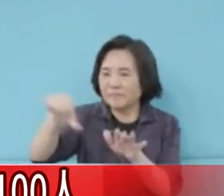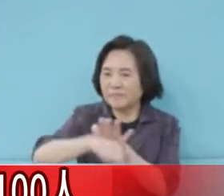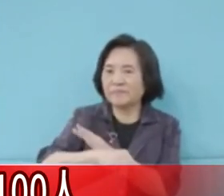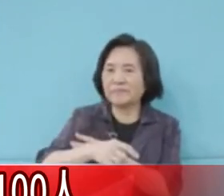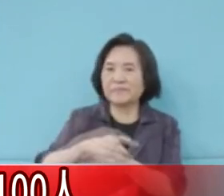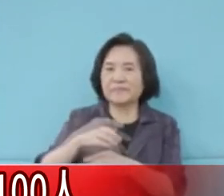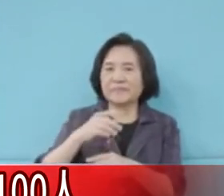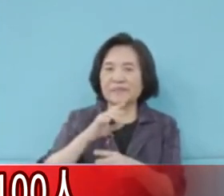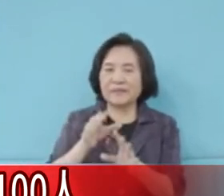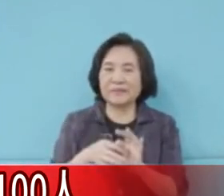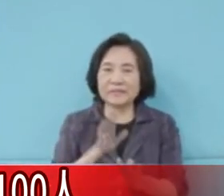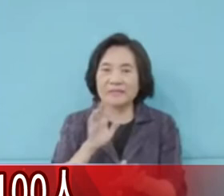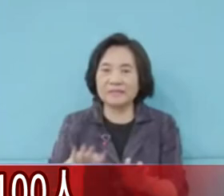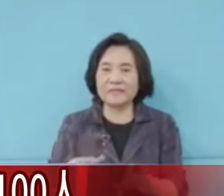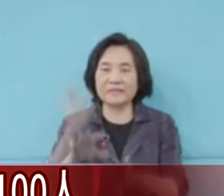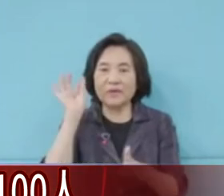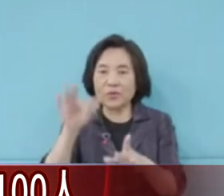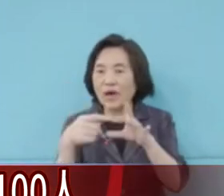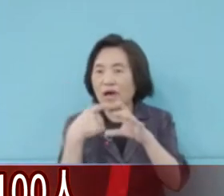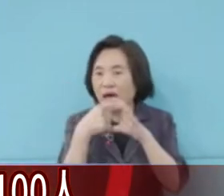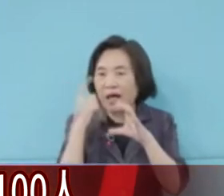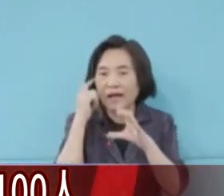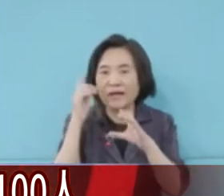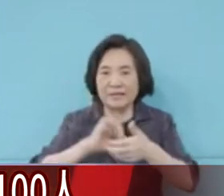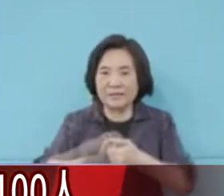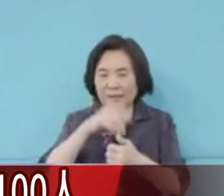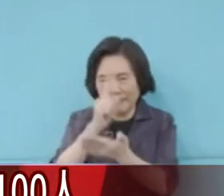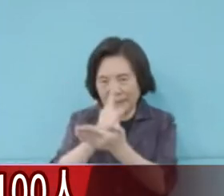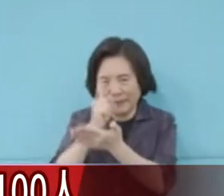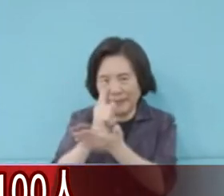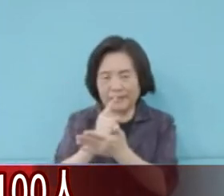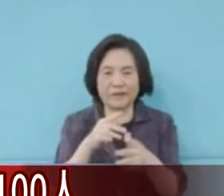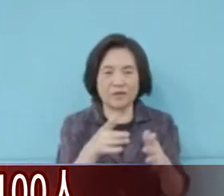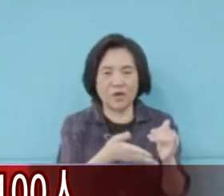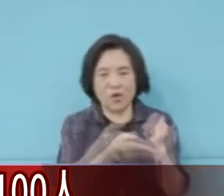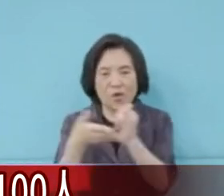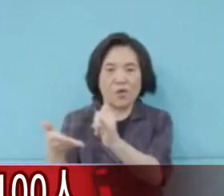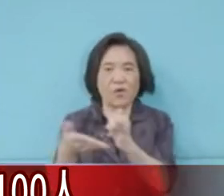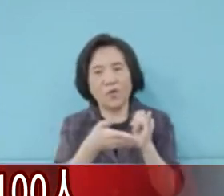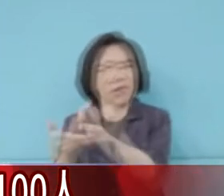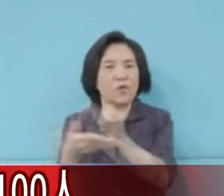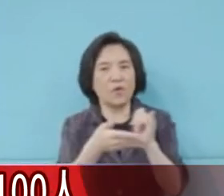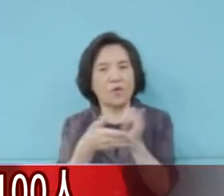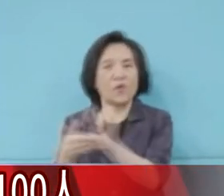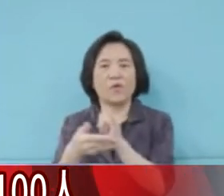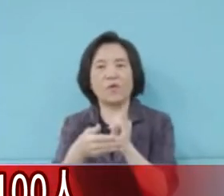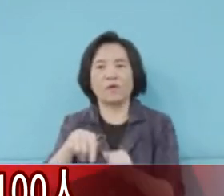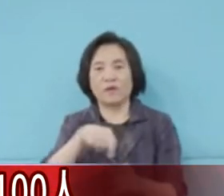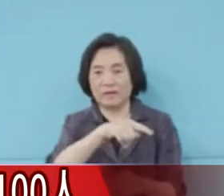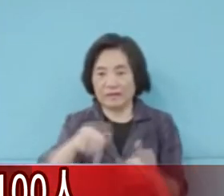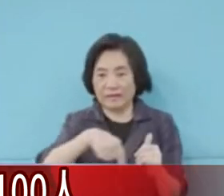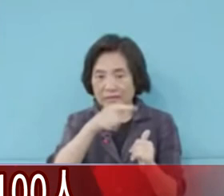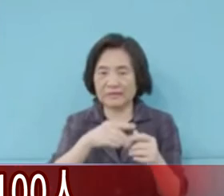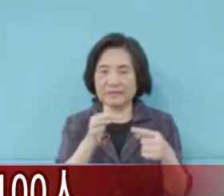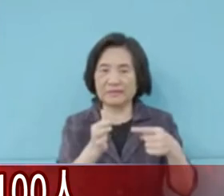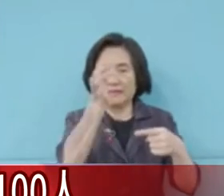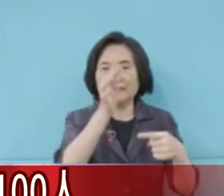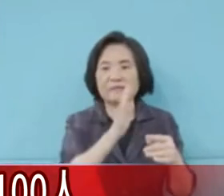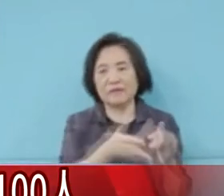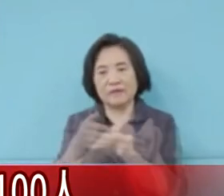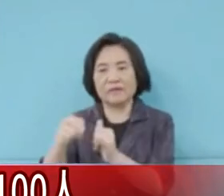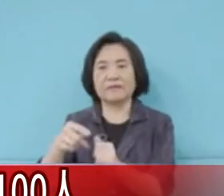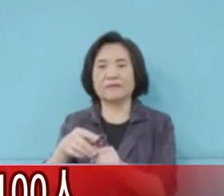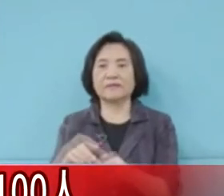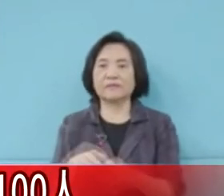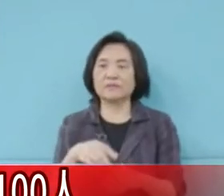次，因为增加快筛，然后我们必须要每天后送的快筛阳性的这些民众，那我们不